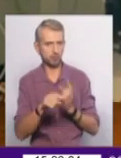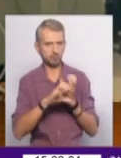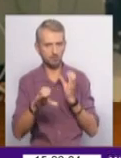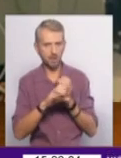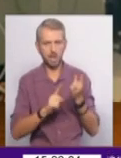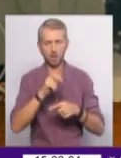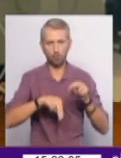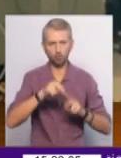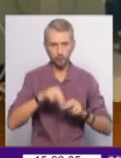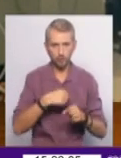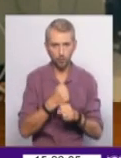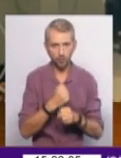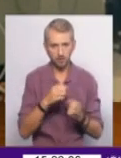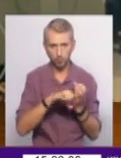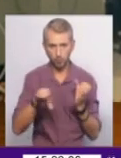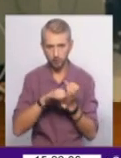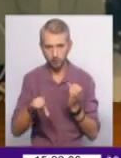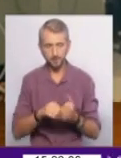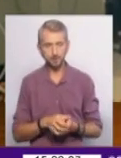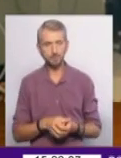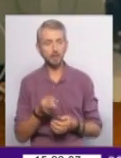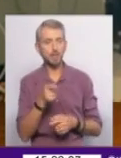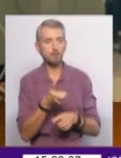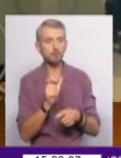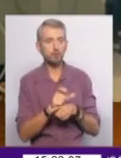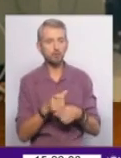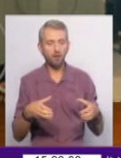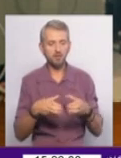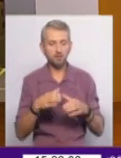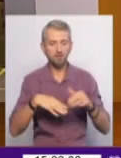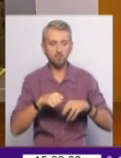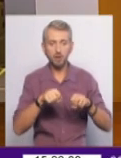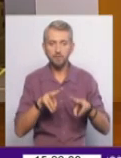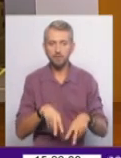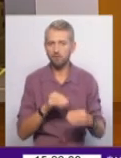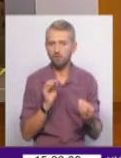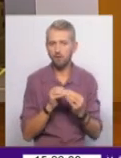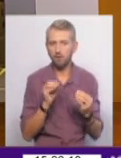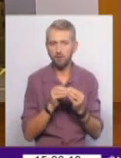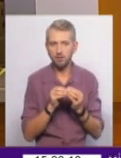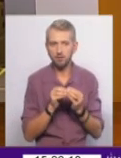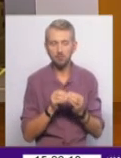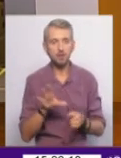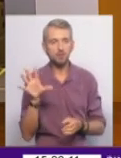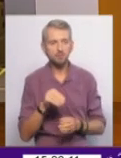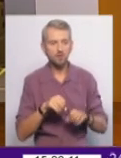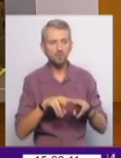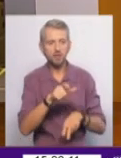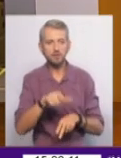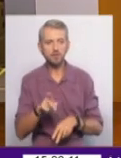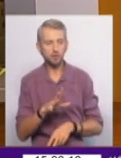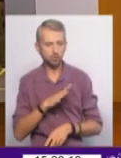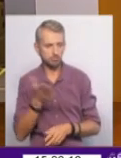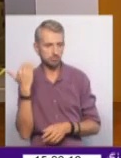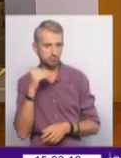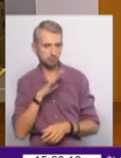реконструкцію. Тим більше, що склад фахівців зберігся, Да. Всі фахівці, які працювали до